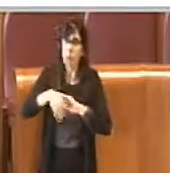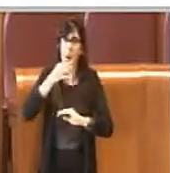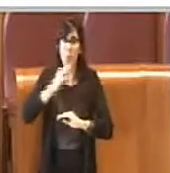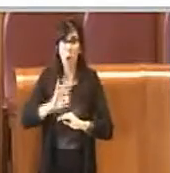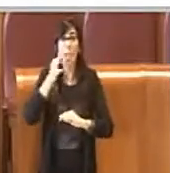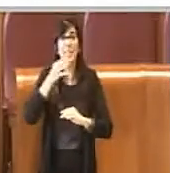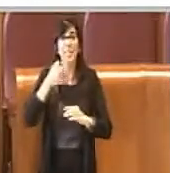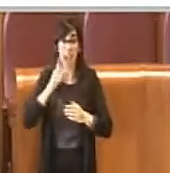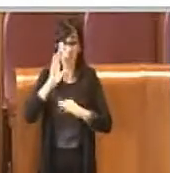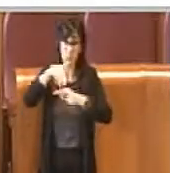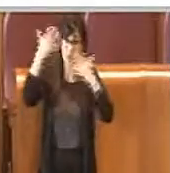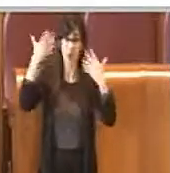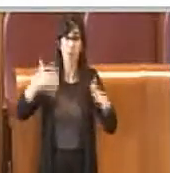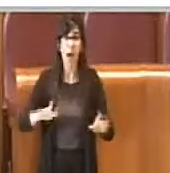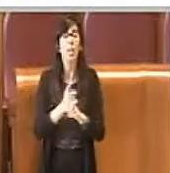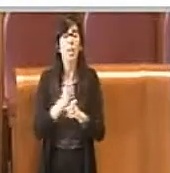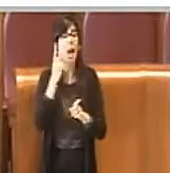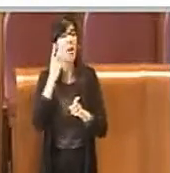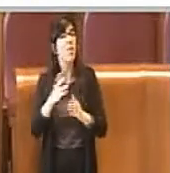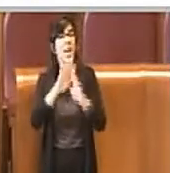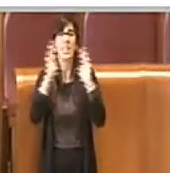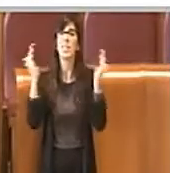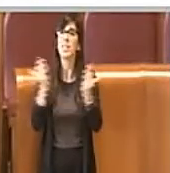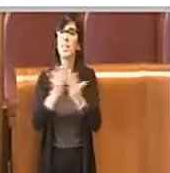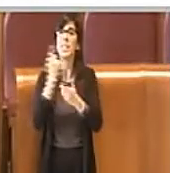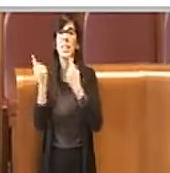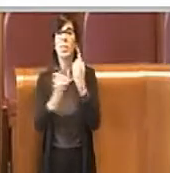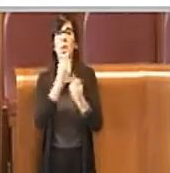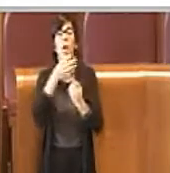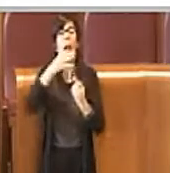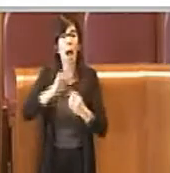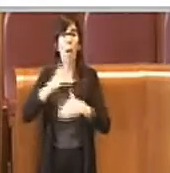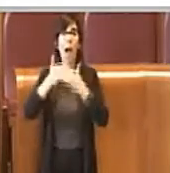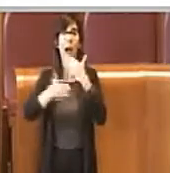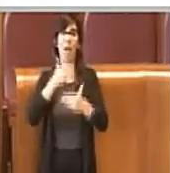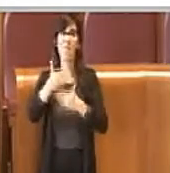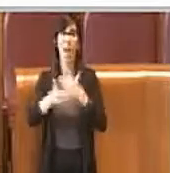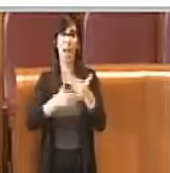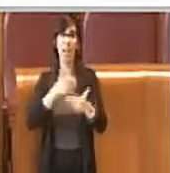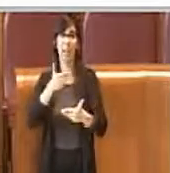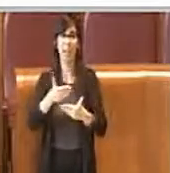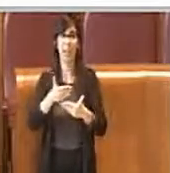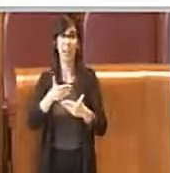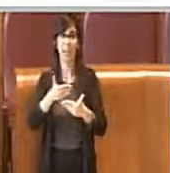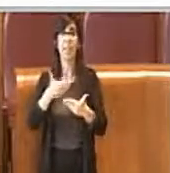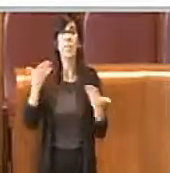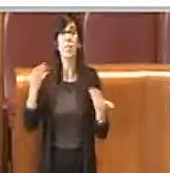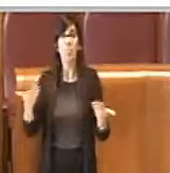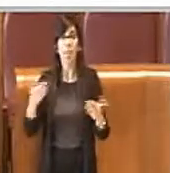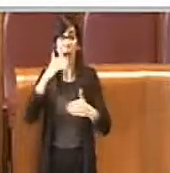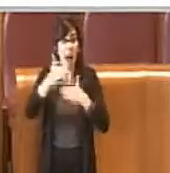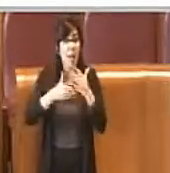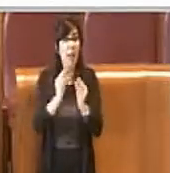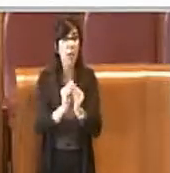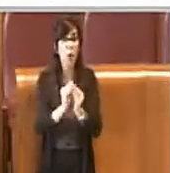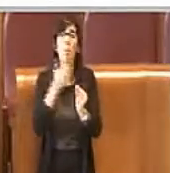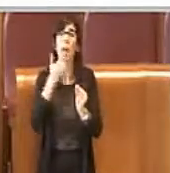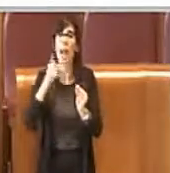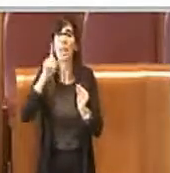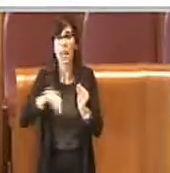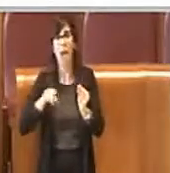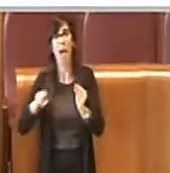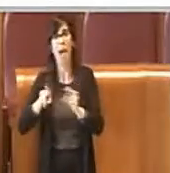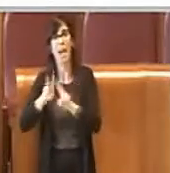mondo capace di andare avanti sulle sue gambe. Questo è uno dei modi per riuscire a